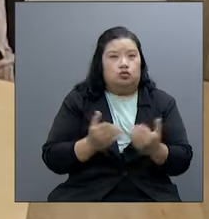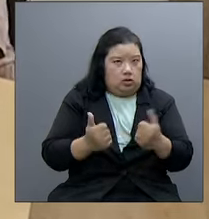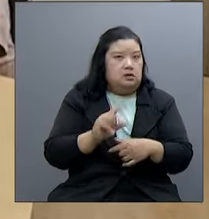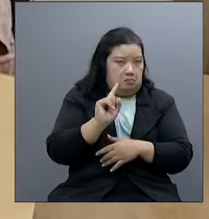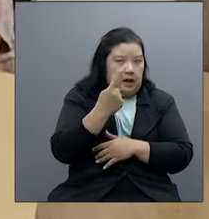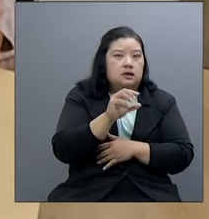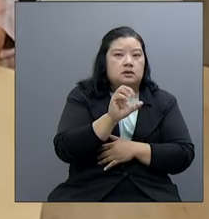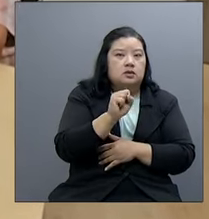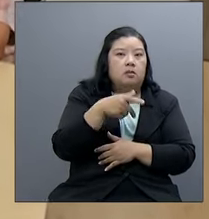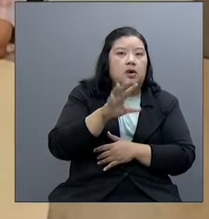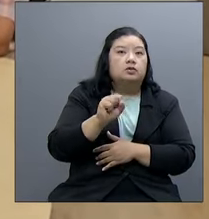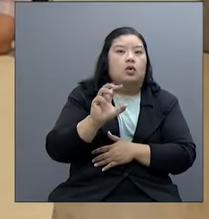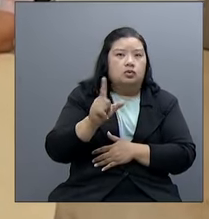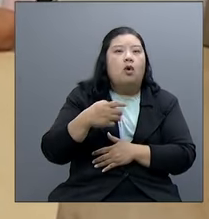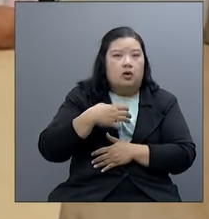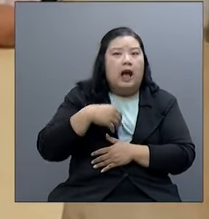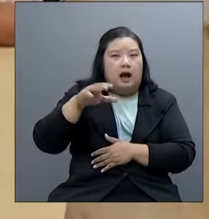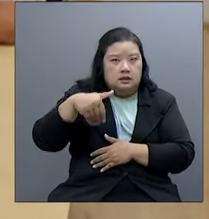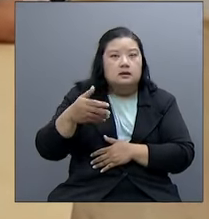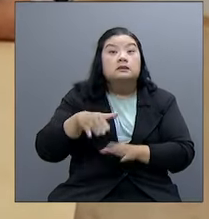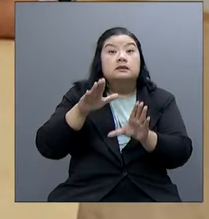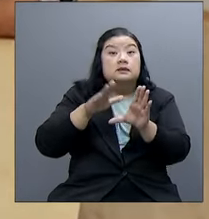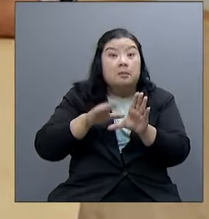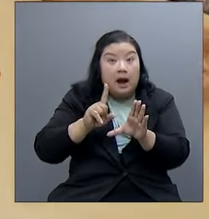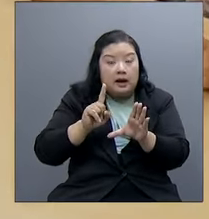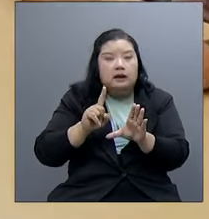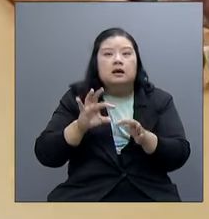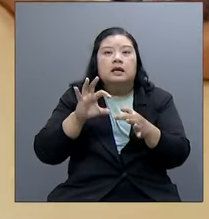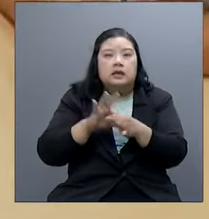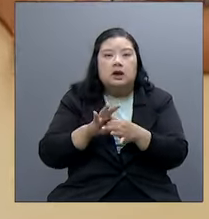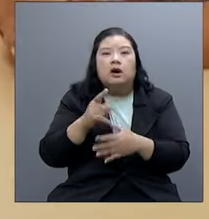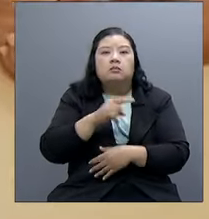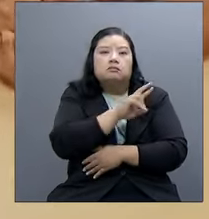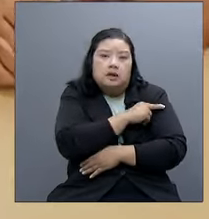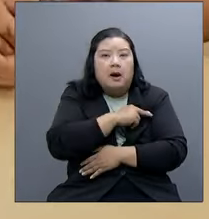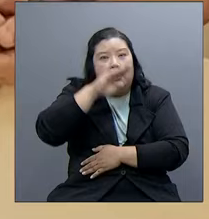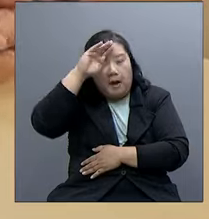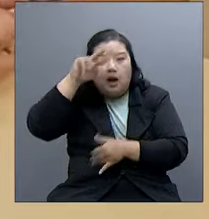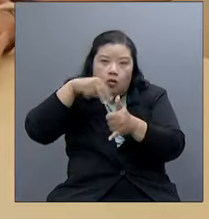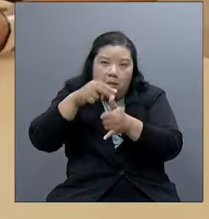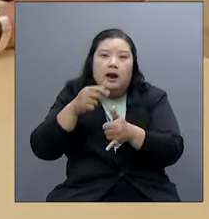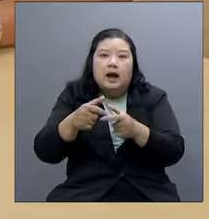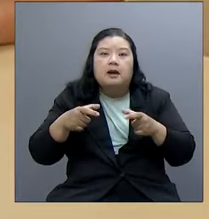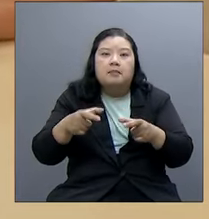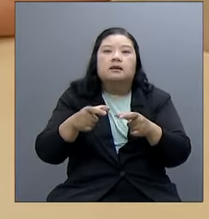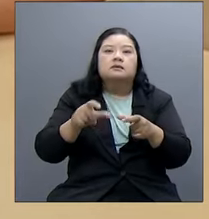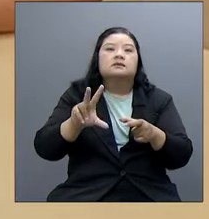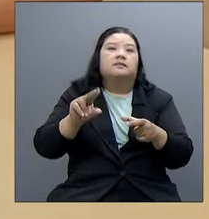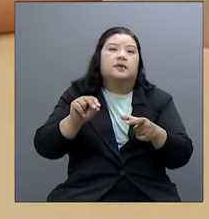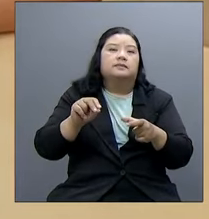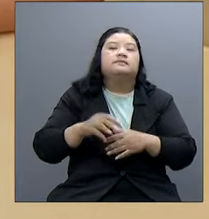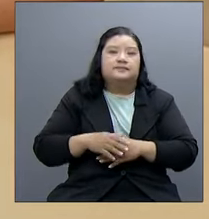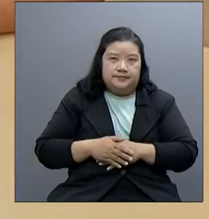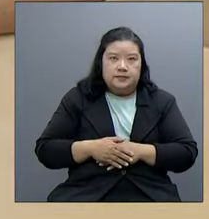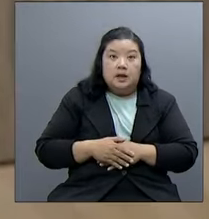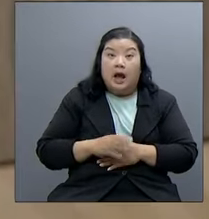งเบิดรับสมัเพิมเพื่อขยายทางเลือกในการรักษามันก็ยงใหม่อยู่นะครั แต่ก็ถอวเป็ทิตทางแลสัญาทดีที่อาวอยน้ประ